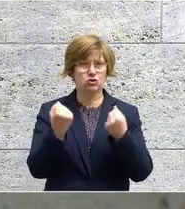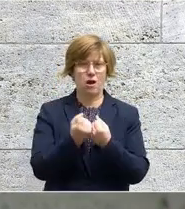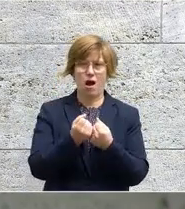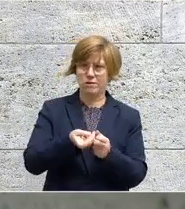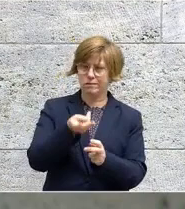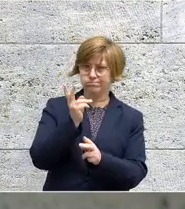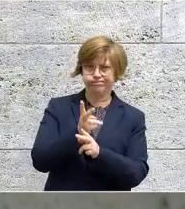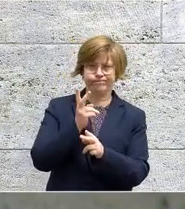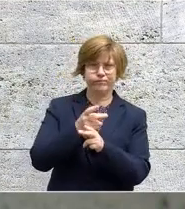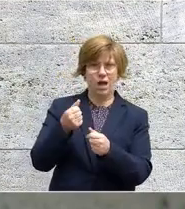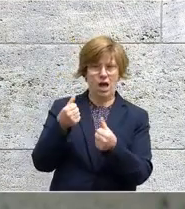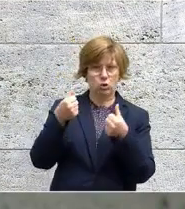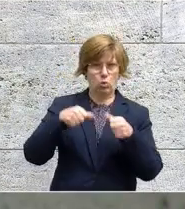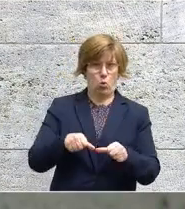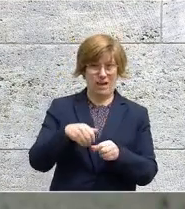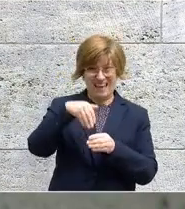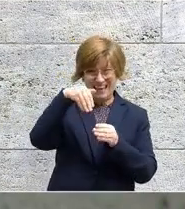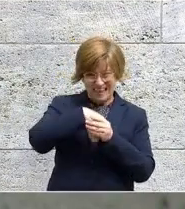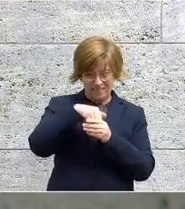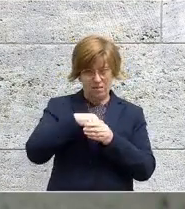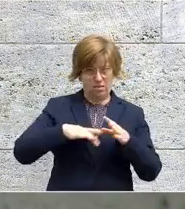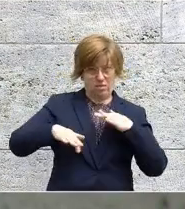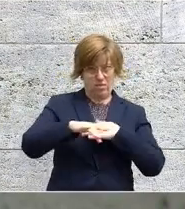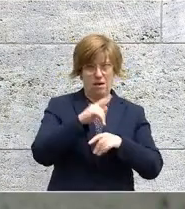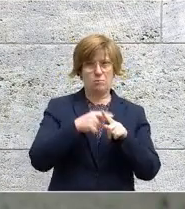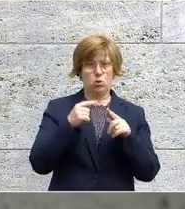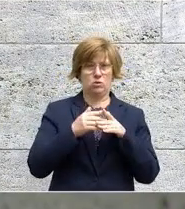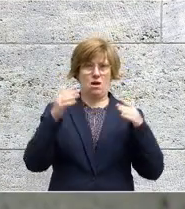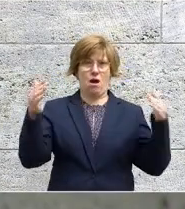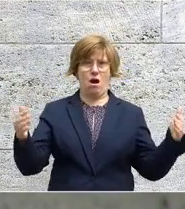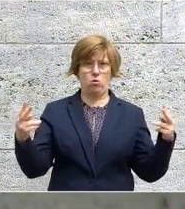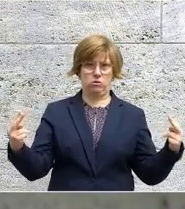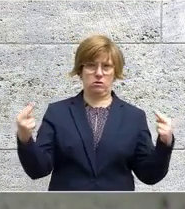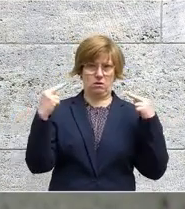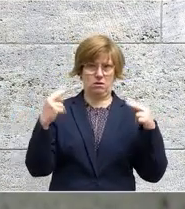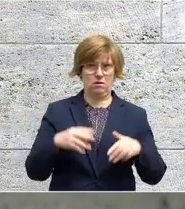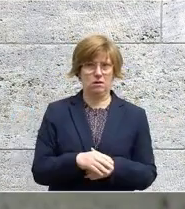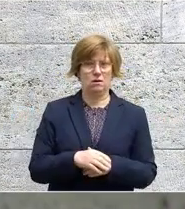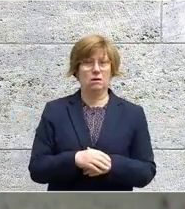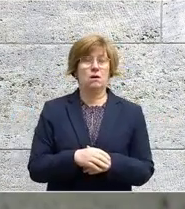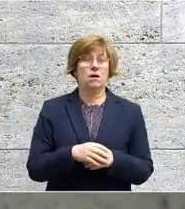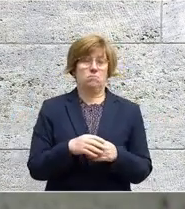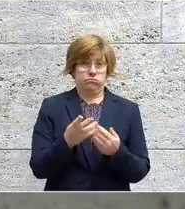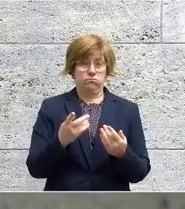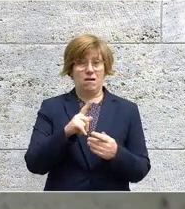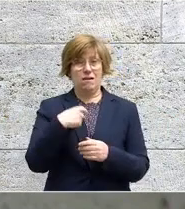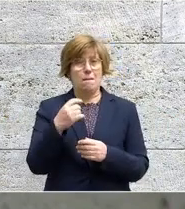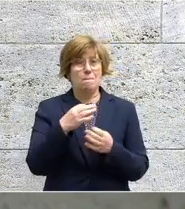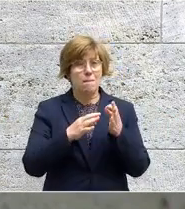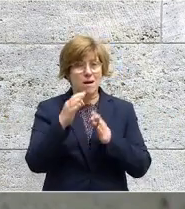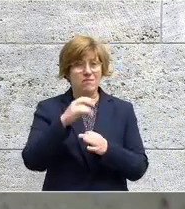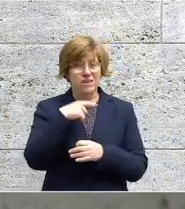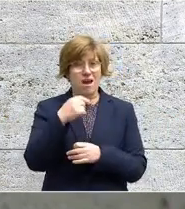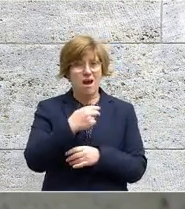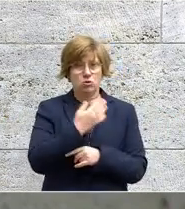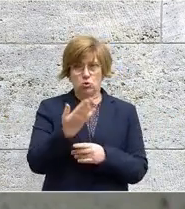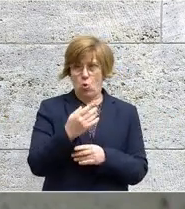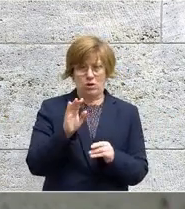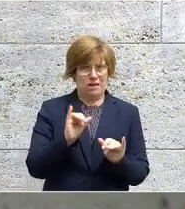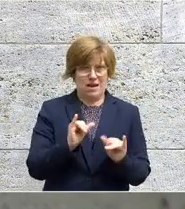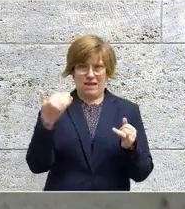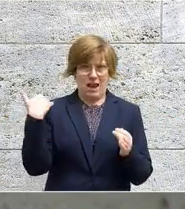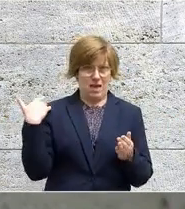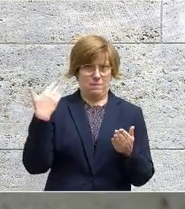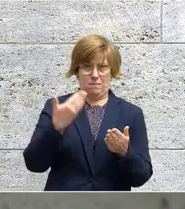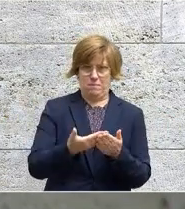stehen erneut unter Druck von innen wie von außen. In einem Maße, das wir seit Jahrzehnten nicht erlebt